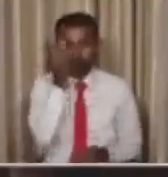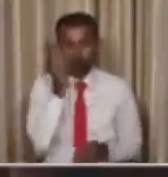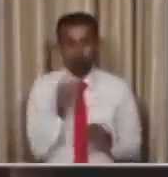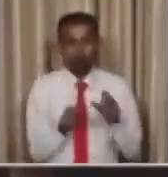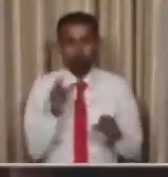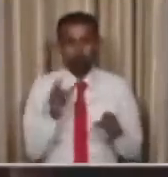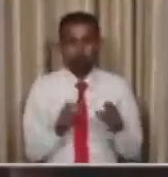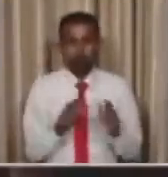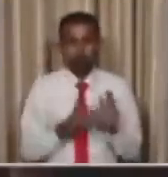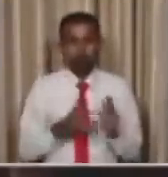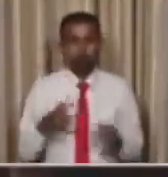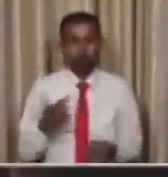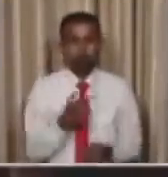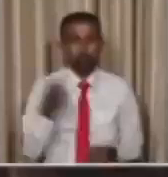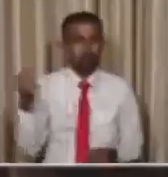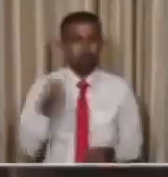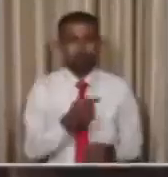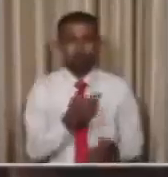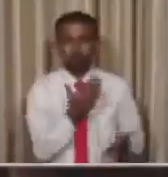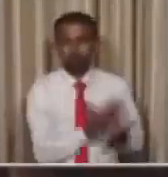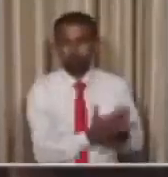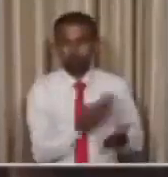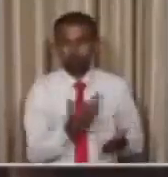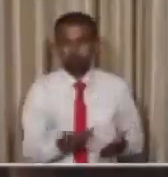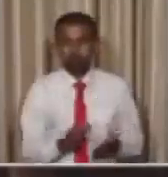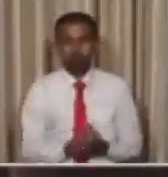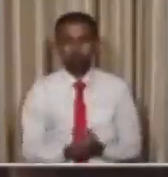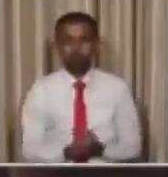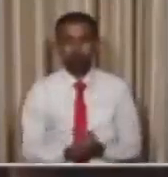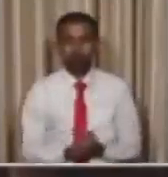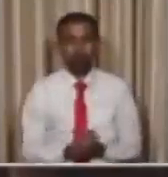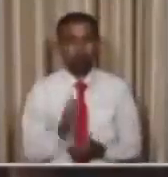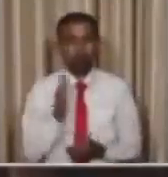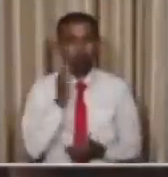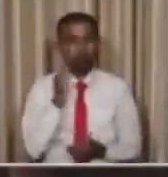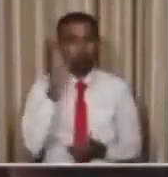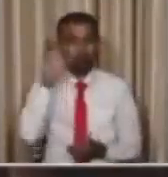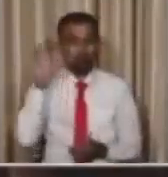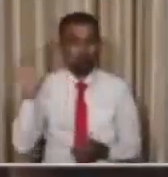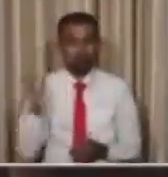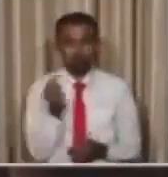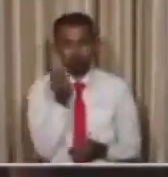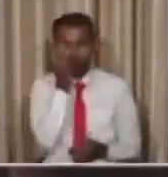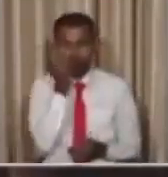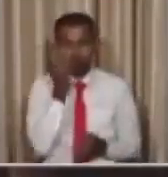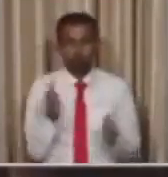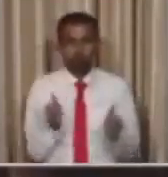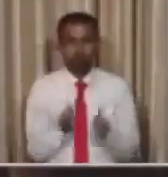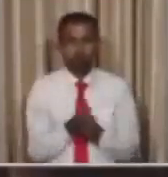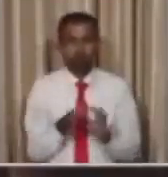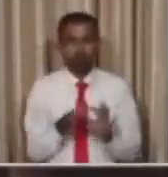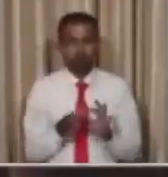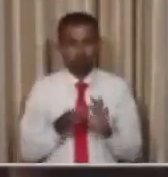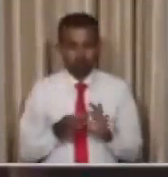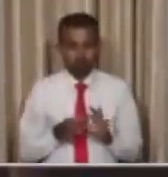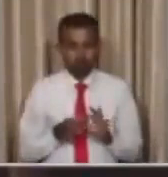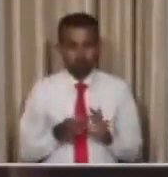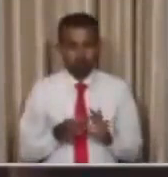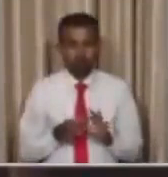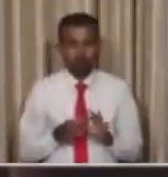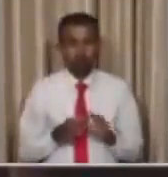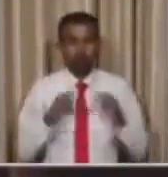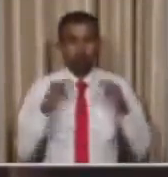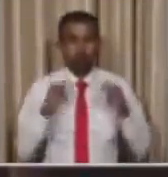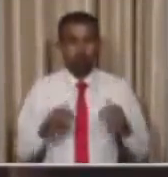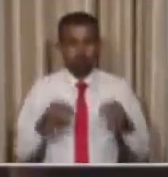ජාතිකයන් මාලදිවයිනේට පැමිණෙන එක නවත්තලා තිබෙනවා. ඒ වගේම අද හුඟක් බටහිර රටවල් ඊශ්‍රායලයත් එක්ක තිබෙන සම්බන්ධතාවයන් ඔවුන් අඩු